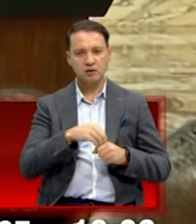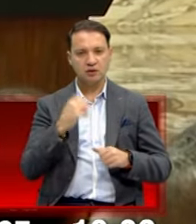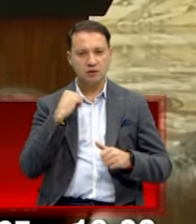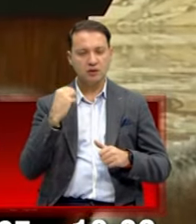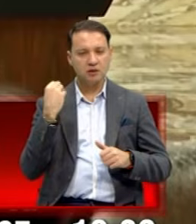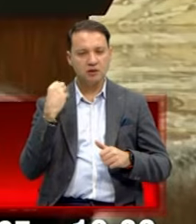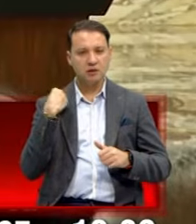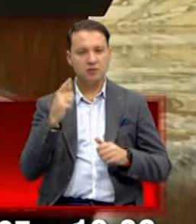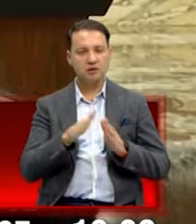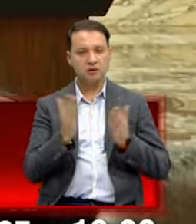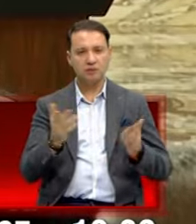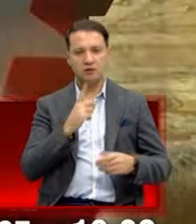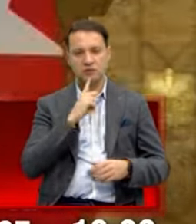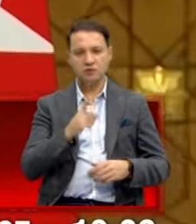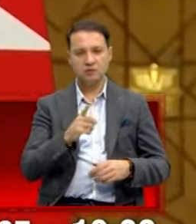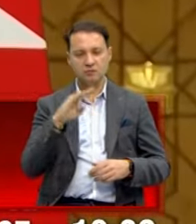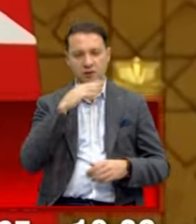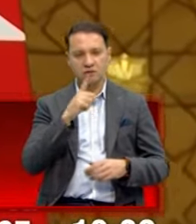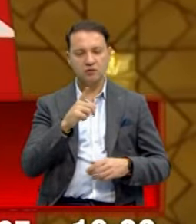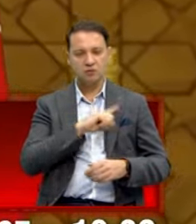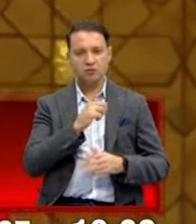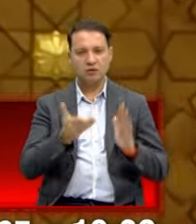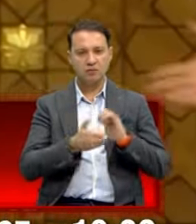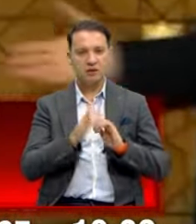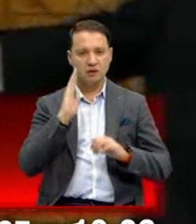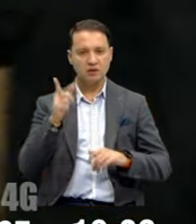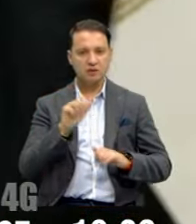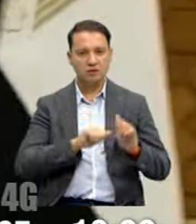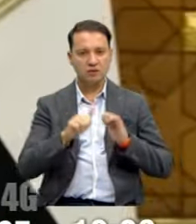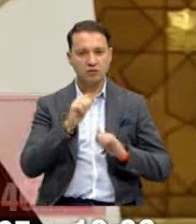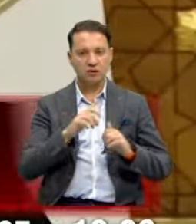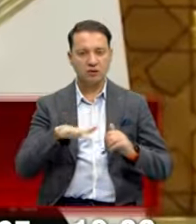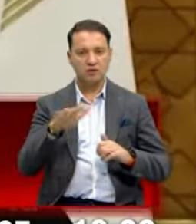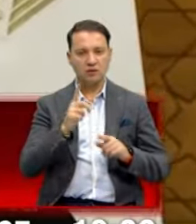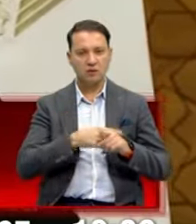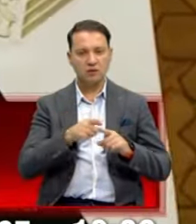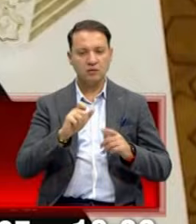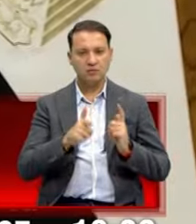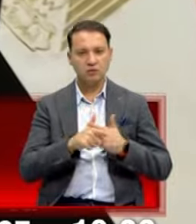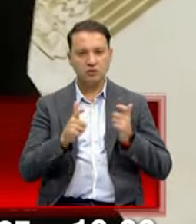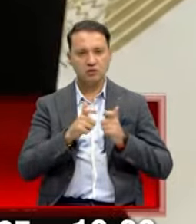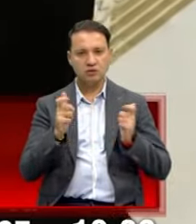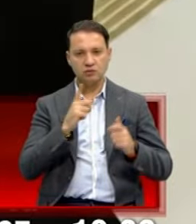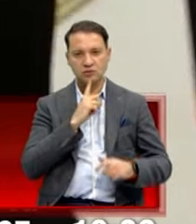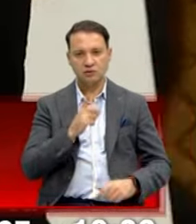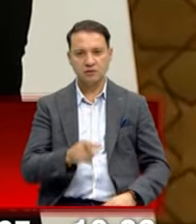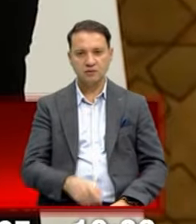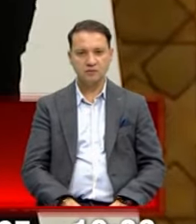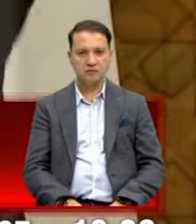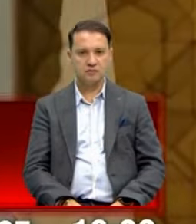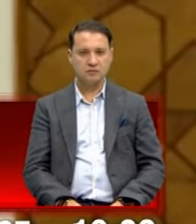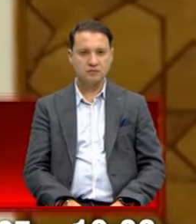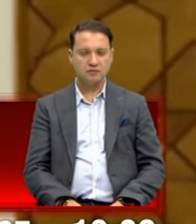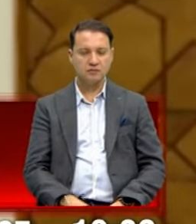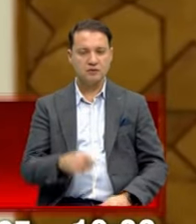yeni bir sayfa açıldığı vurgusu yapıldı. Mısır'la güç birliğine gidilerek savunma sektöründe ortak projeler geliştirileceğinin altı